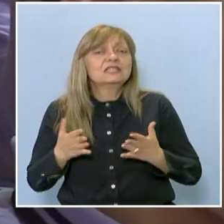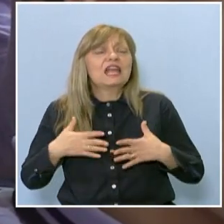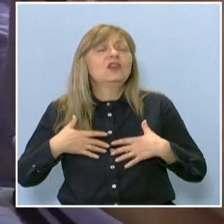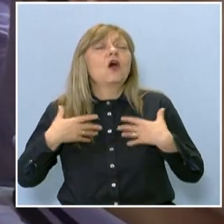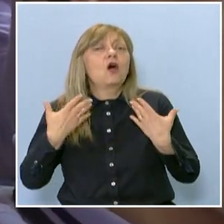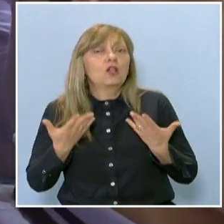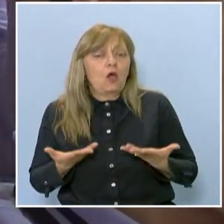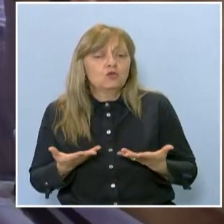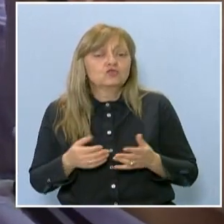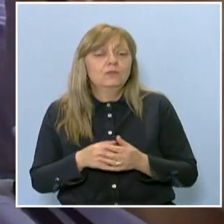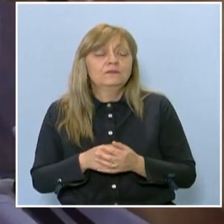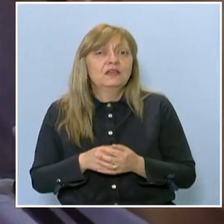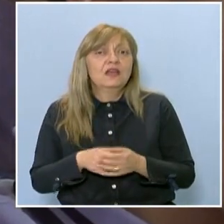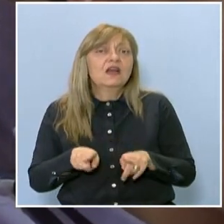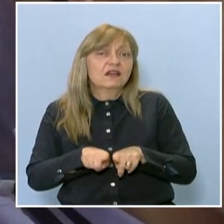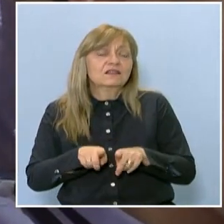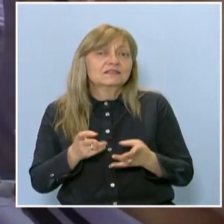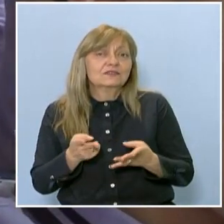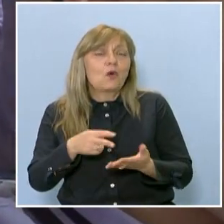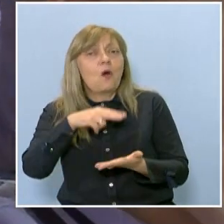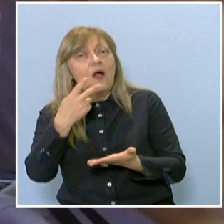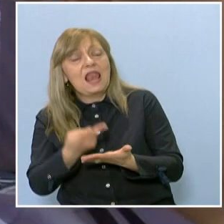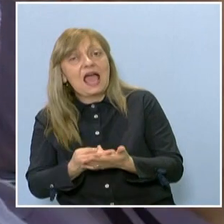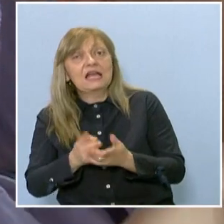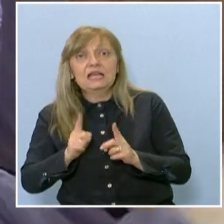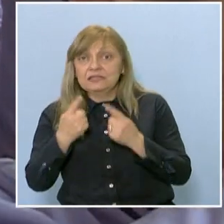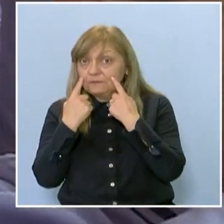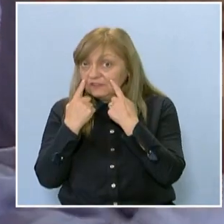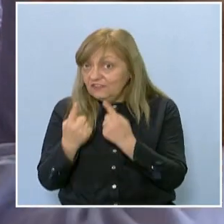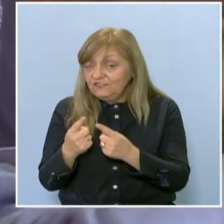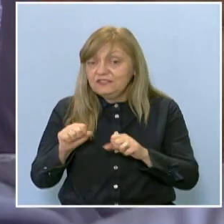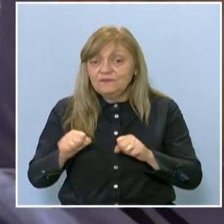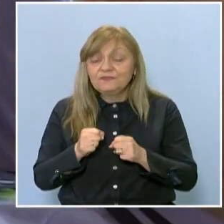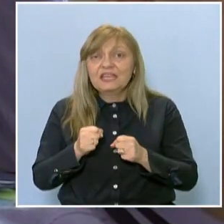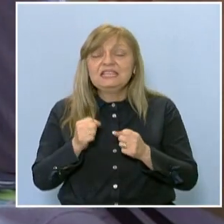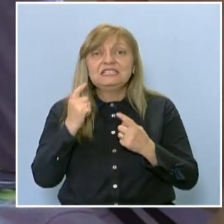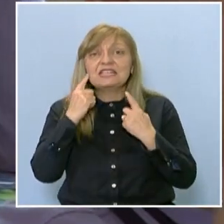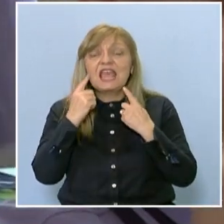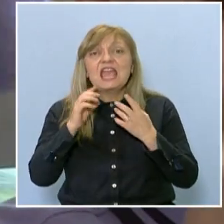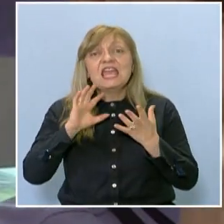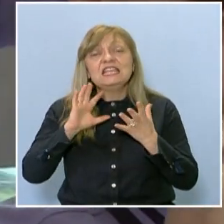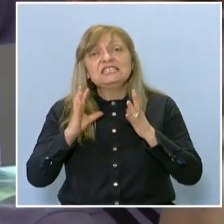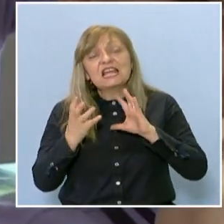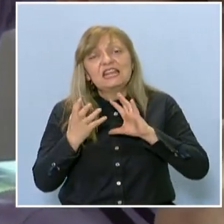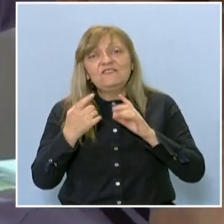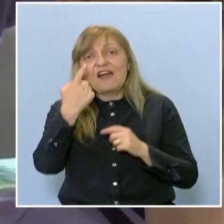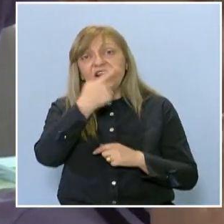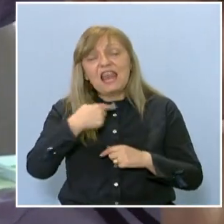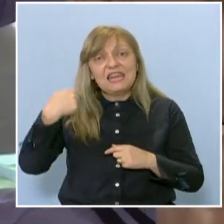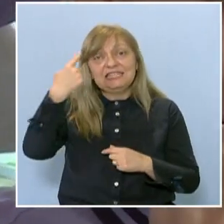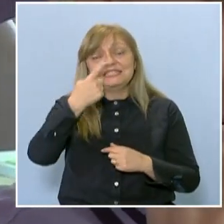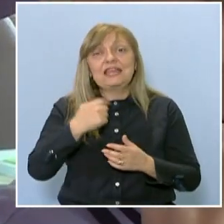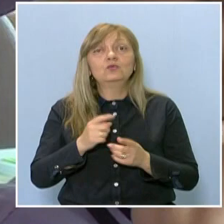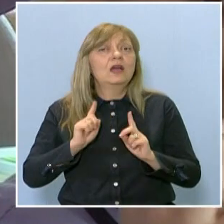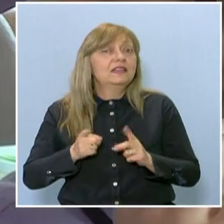като пресено ляга и трябва да видим веднага и му изкривява, там се изкривява лицето и